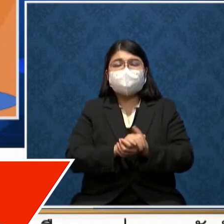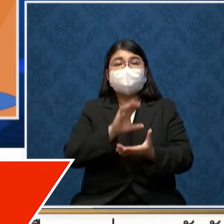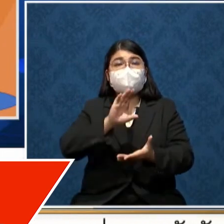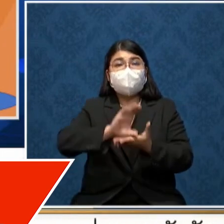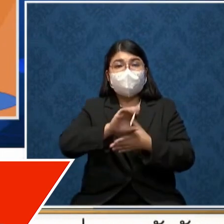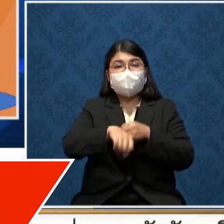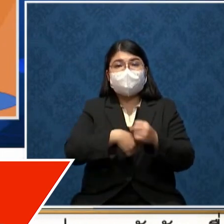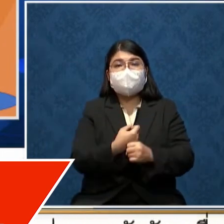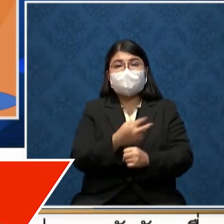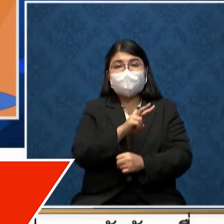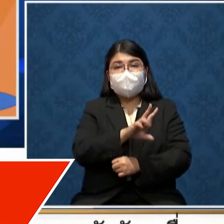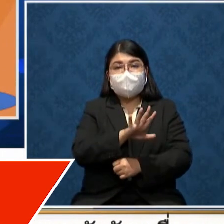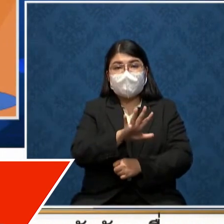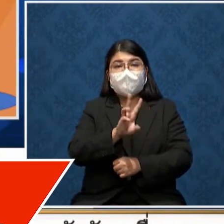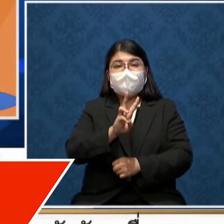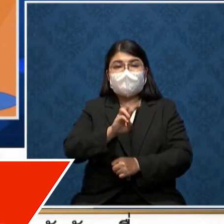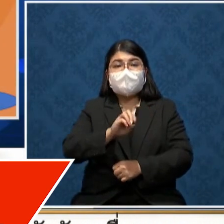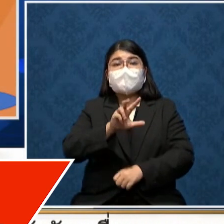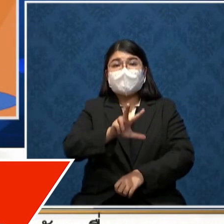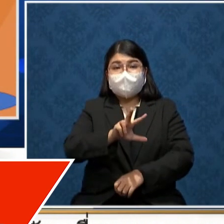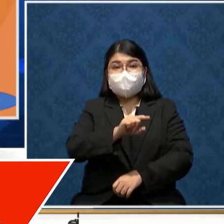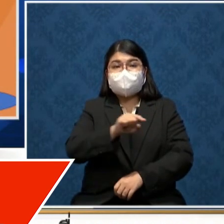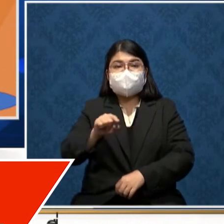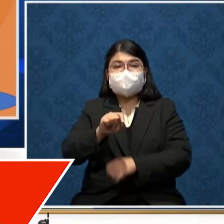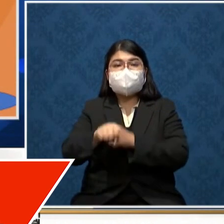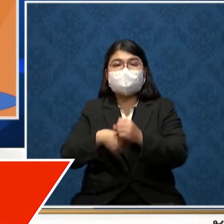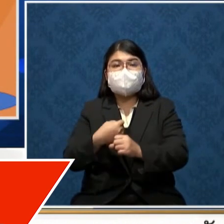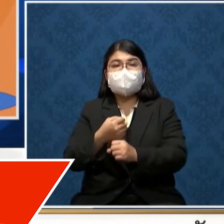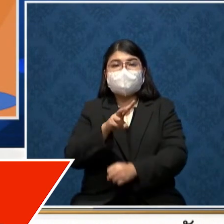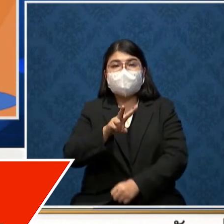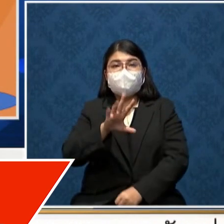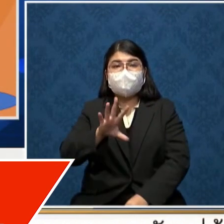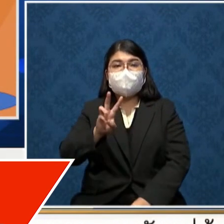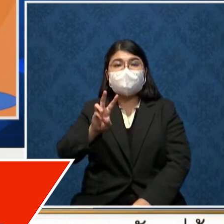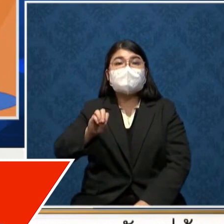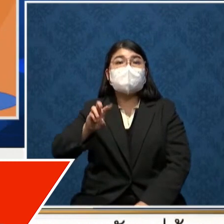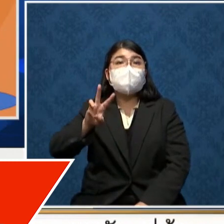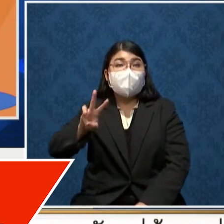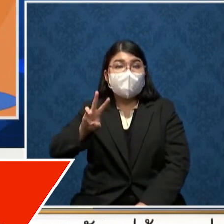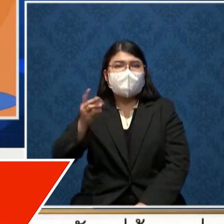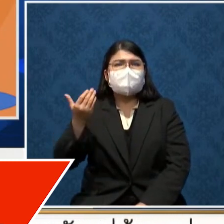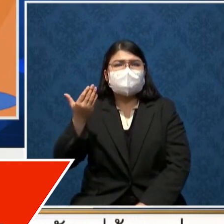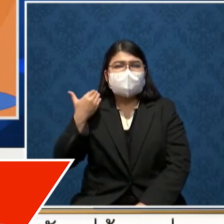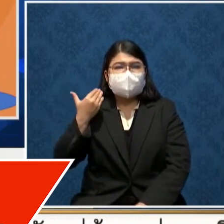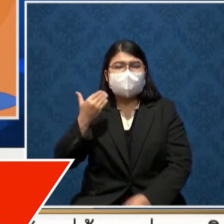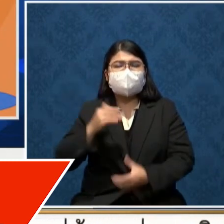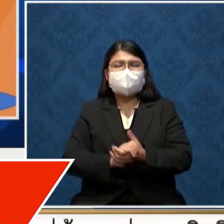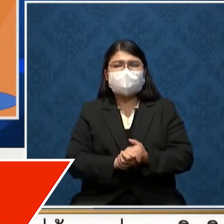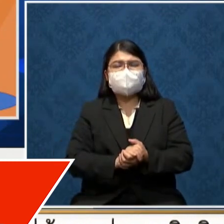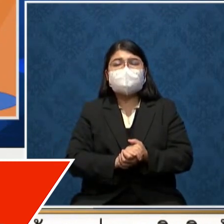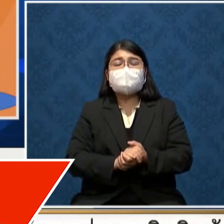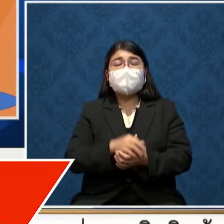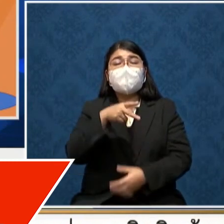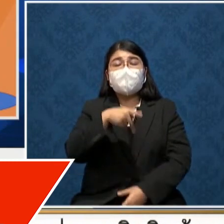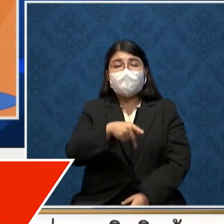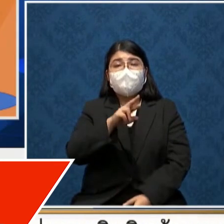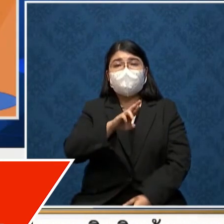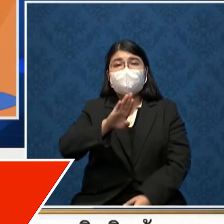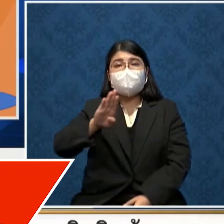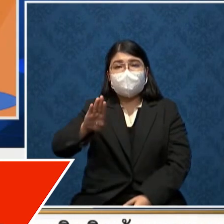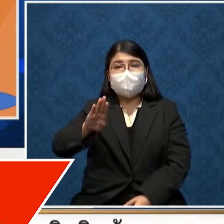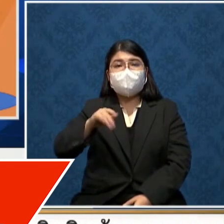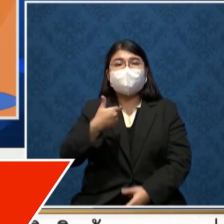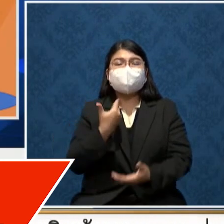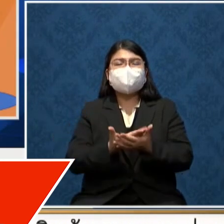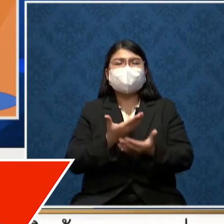2563ถึง2566ที่ผ่านมาและสภาผู้แทนราษฎรได้ผ่านพระราชบัญญัติงบประมาณรายจ่ายประจ